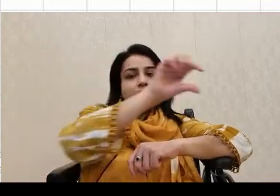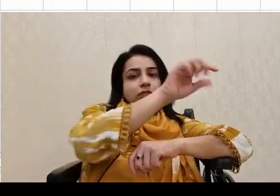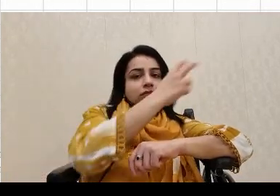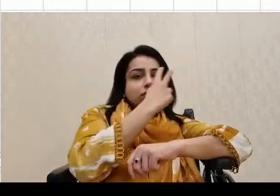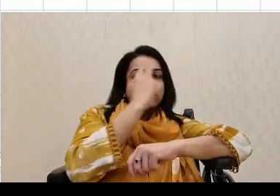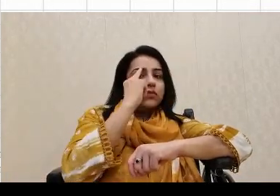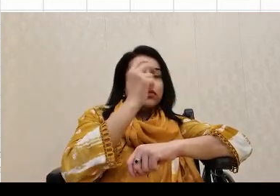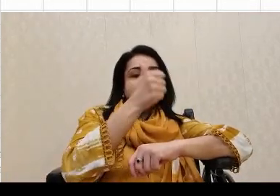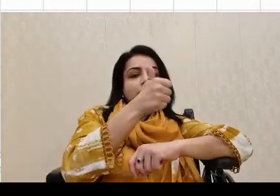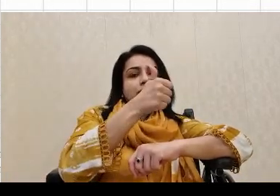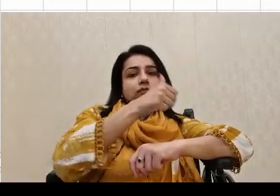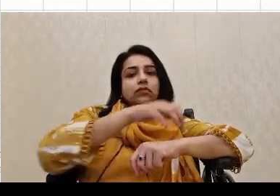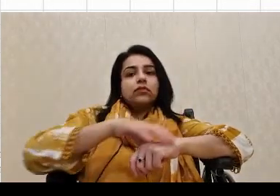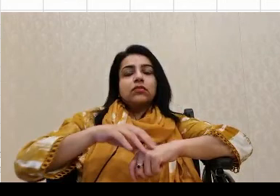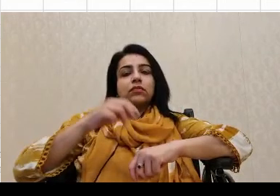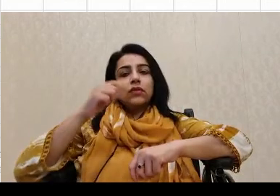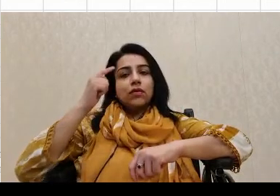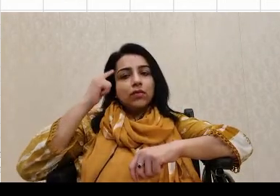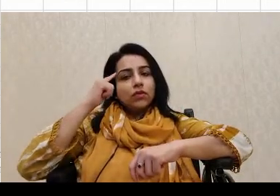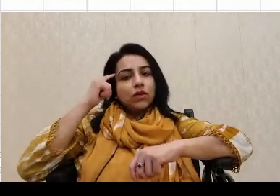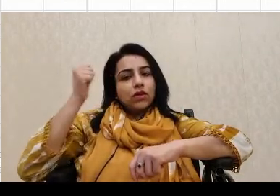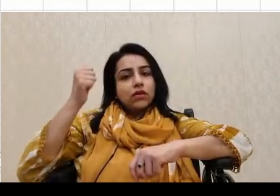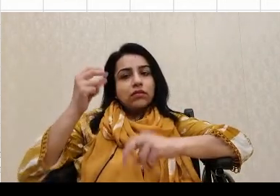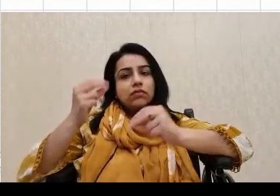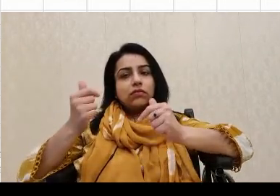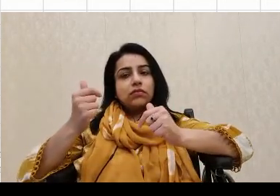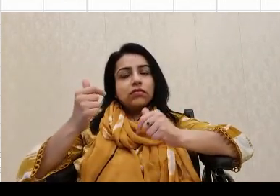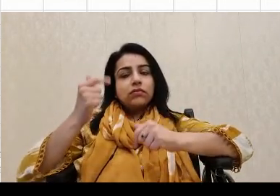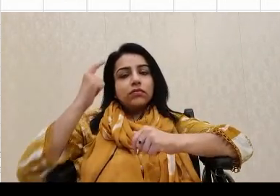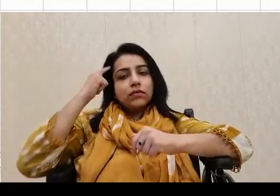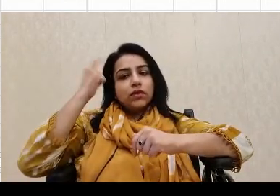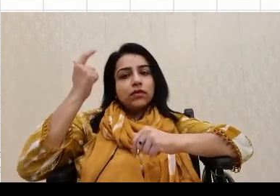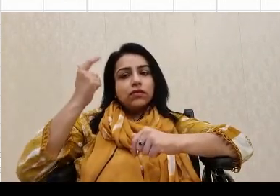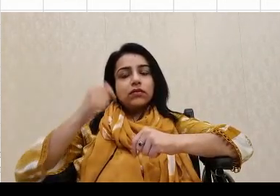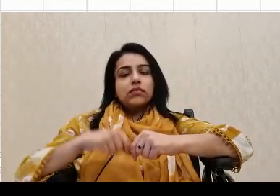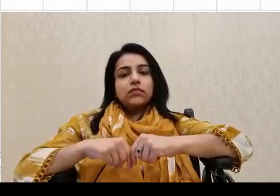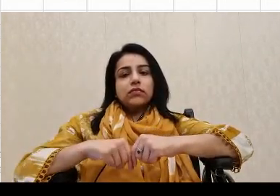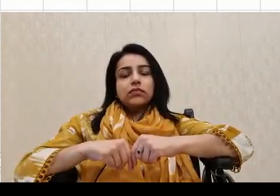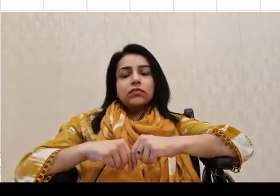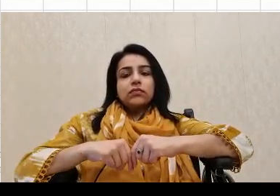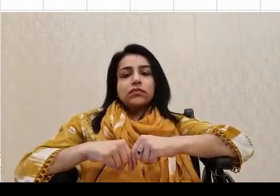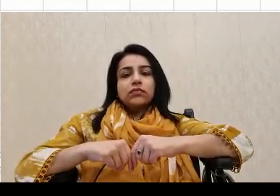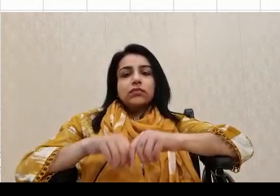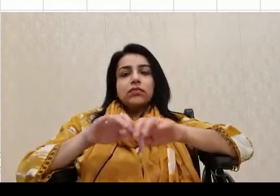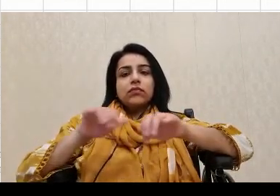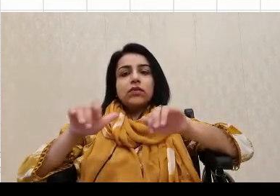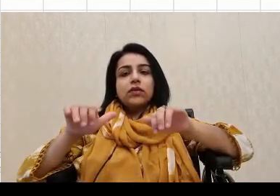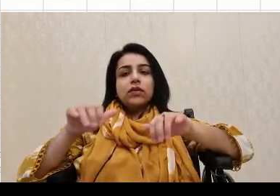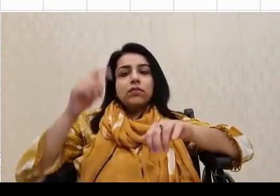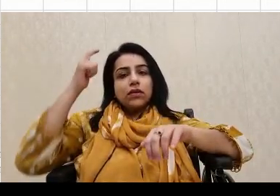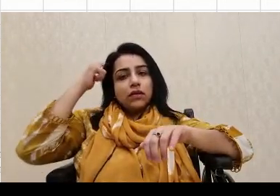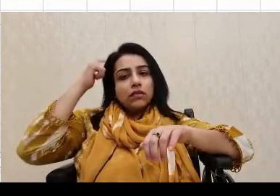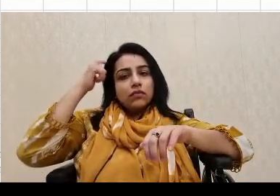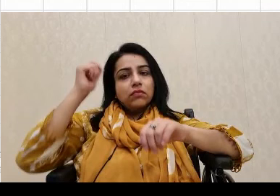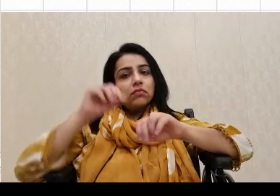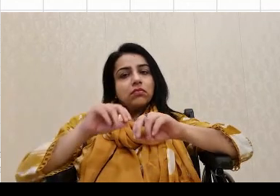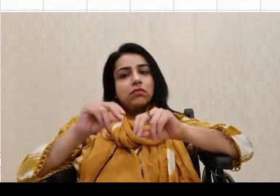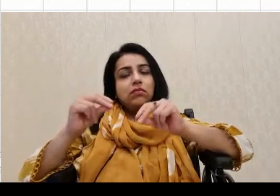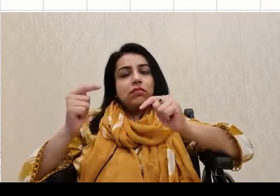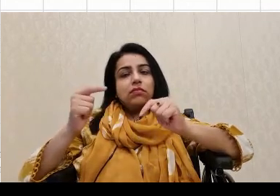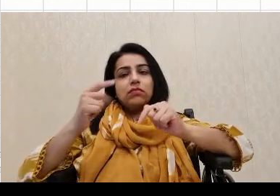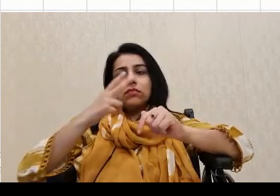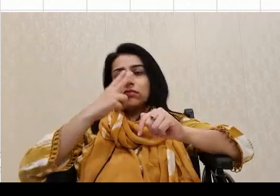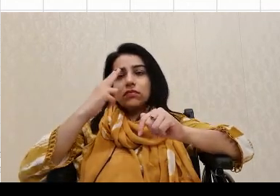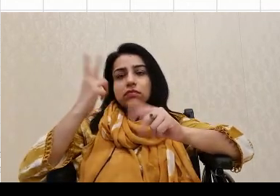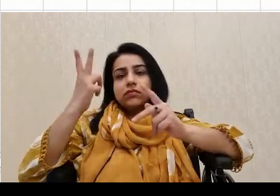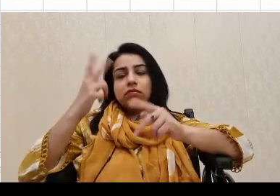में 5वीं पोजीशन पर एक बच्चा अली बैठा हुआ है, तो हमें उसको पहचानने में आसानी हो जाएगी।